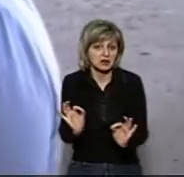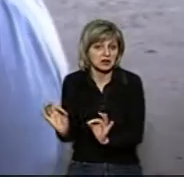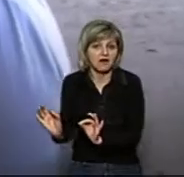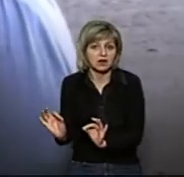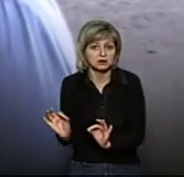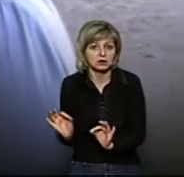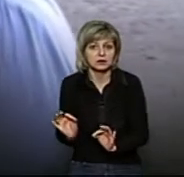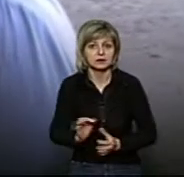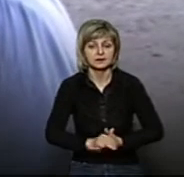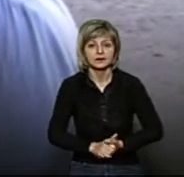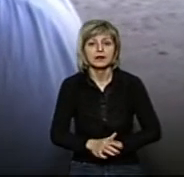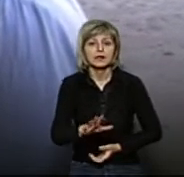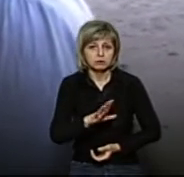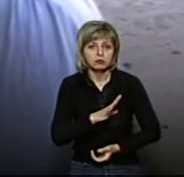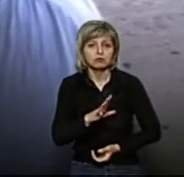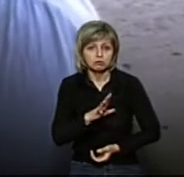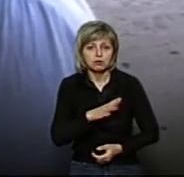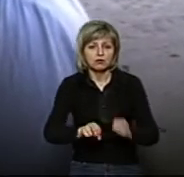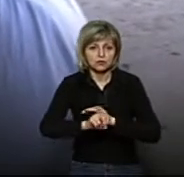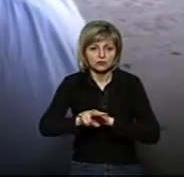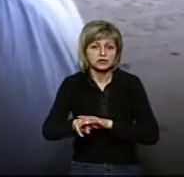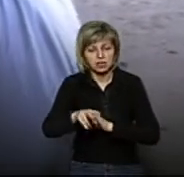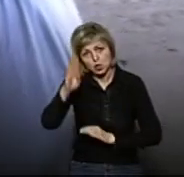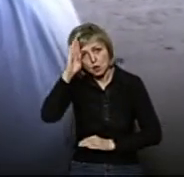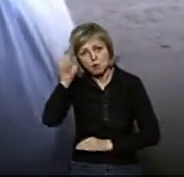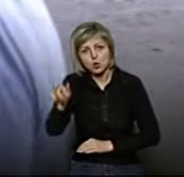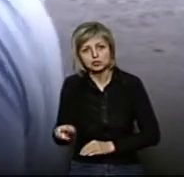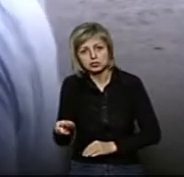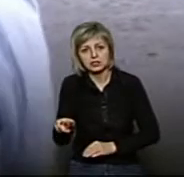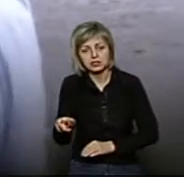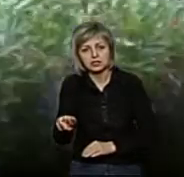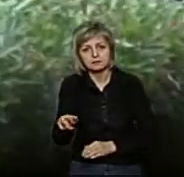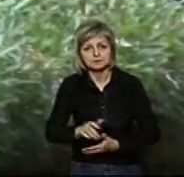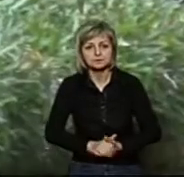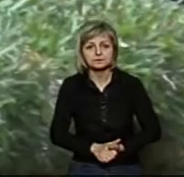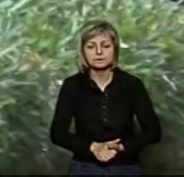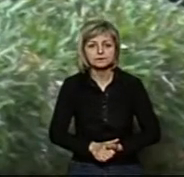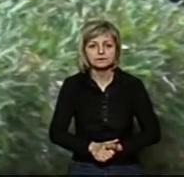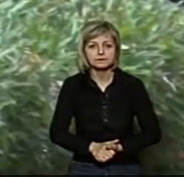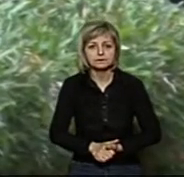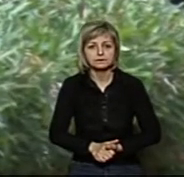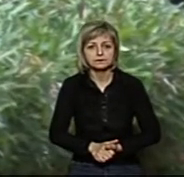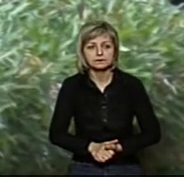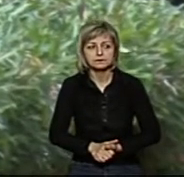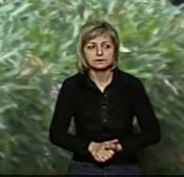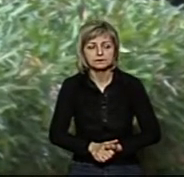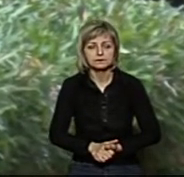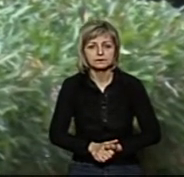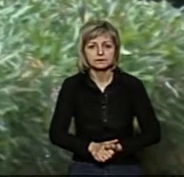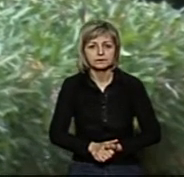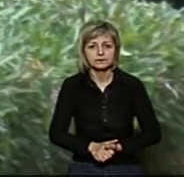Того року був втік мужчина якийсь, то в нас навіть подалі Сочі їздили охорони, чи як